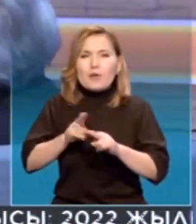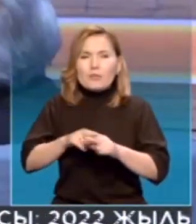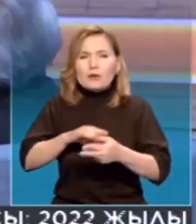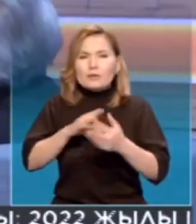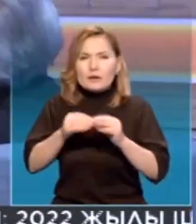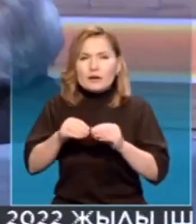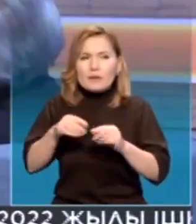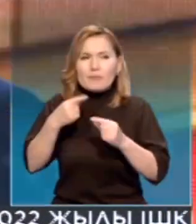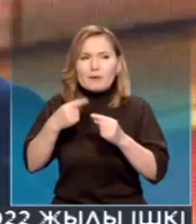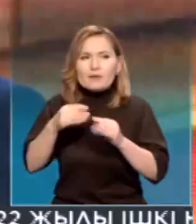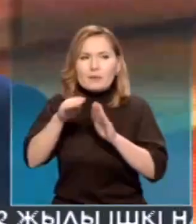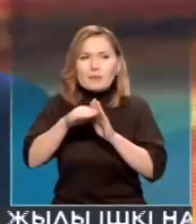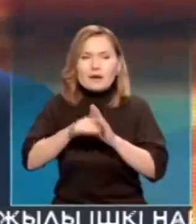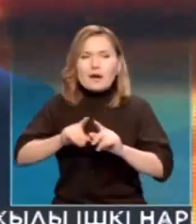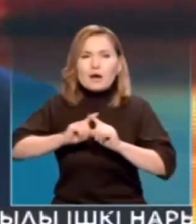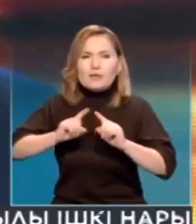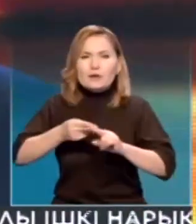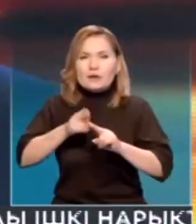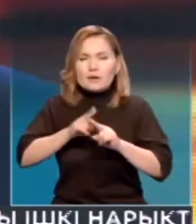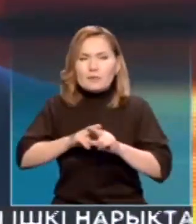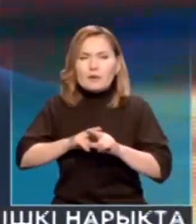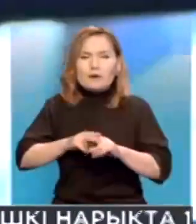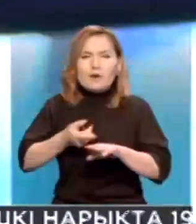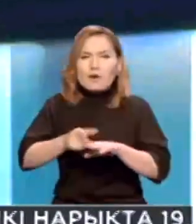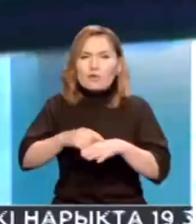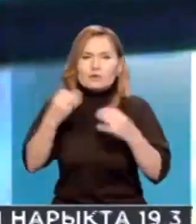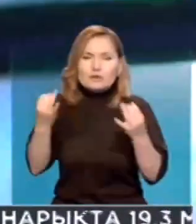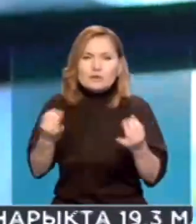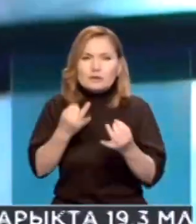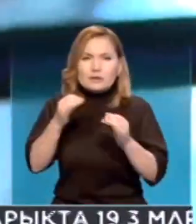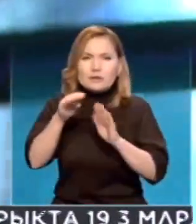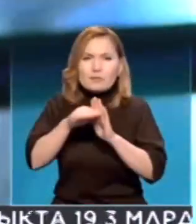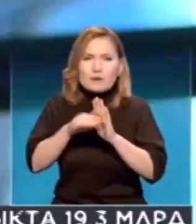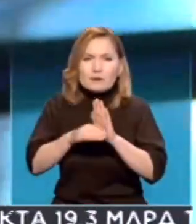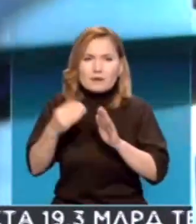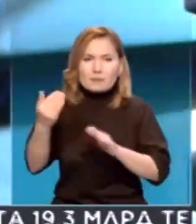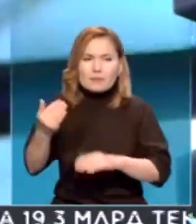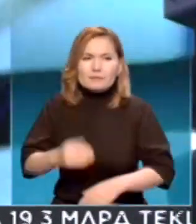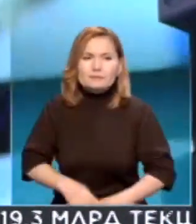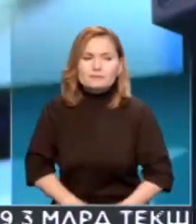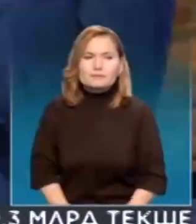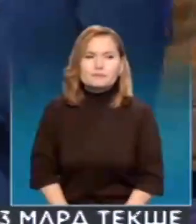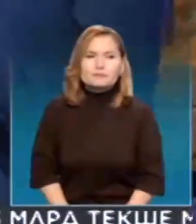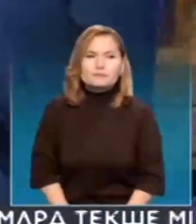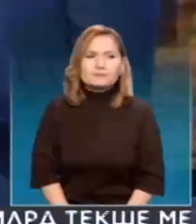шоудың басқа бағдарламалардан ерекшелігі танымдық жағы басым дейді.